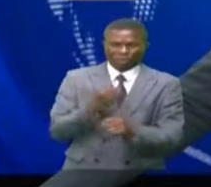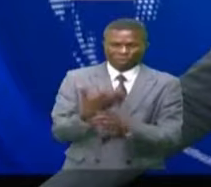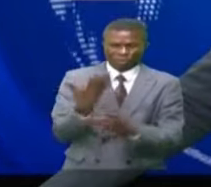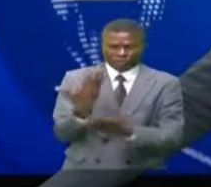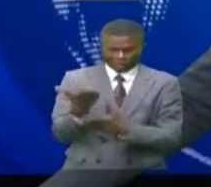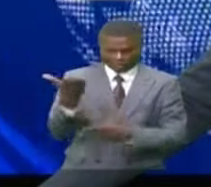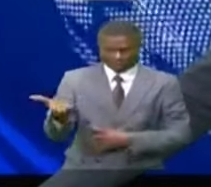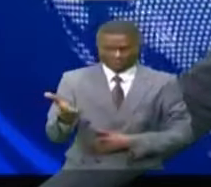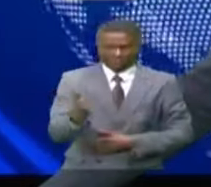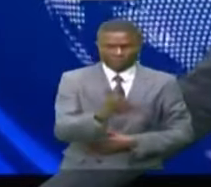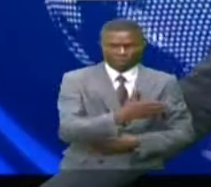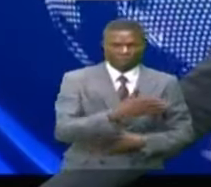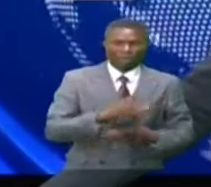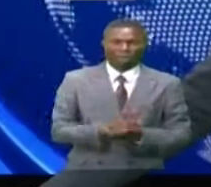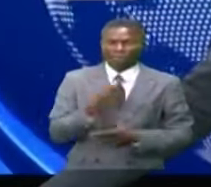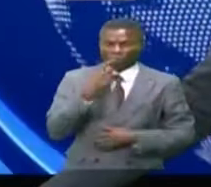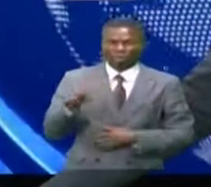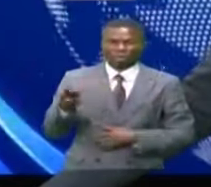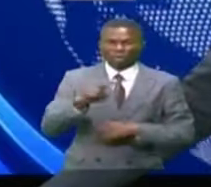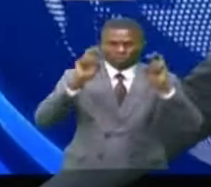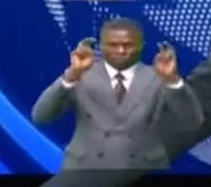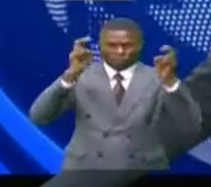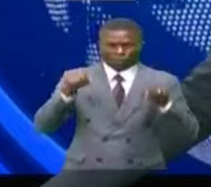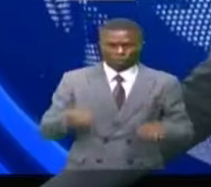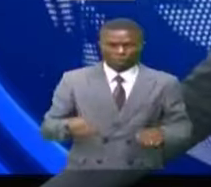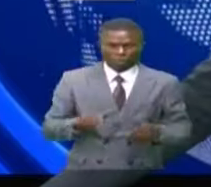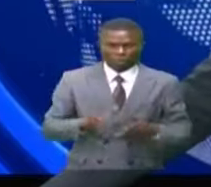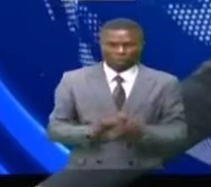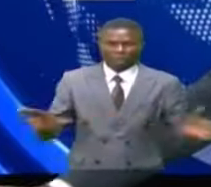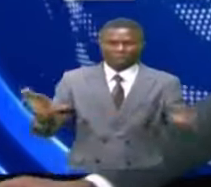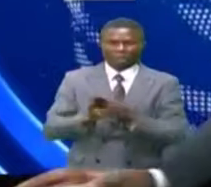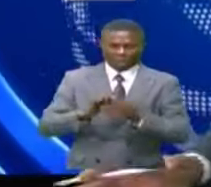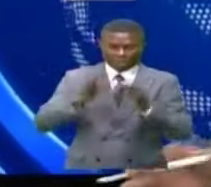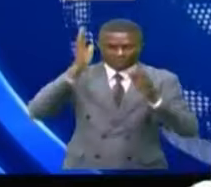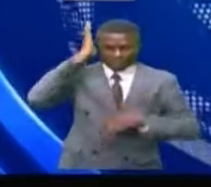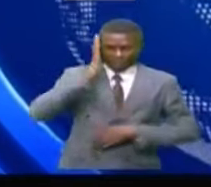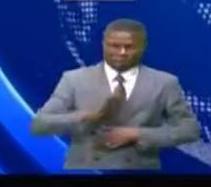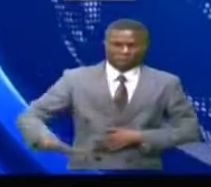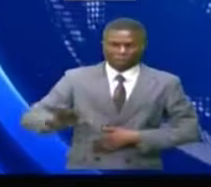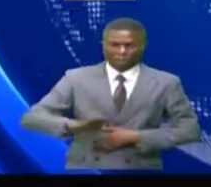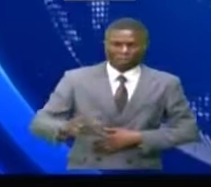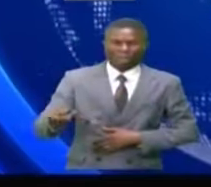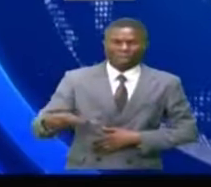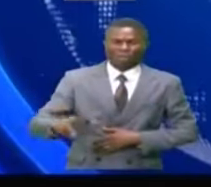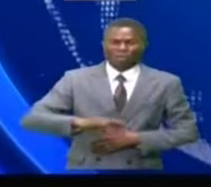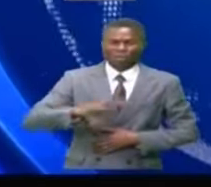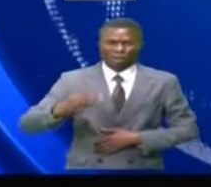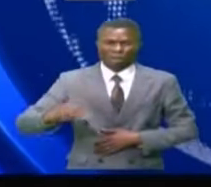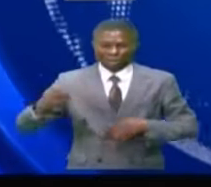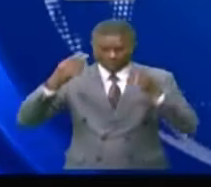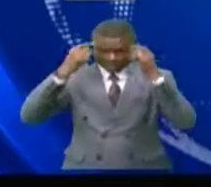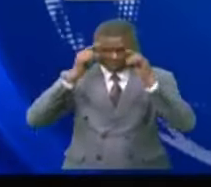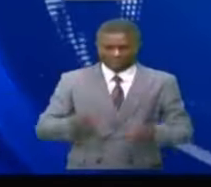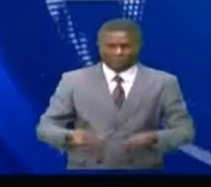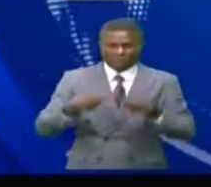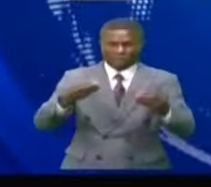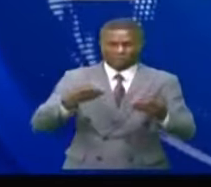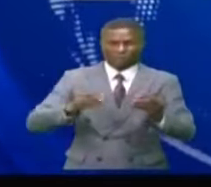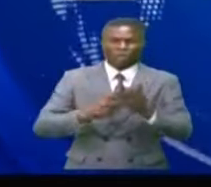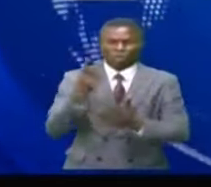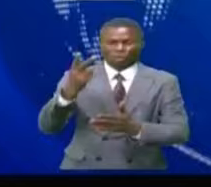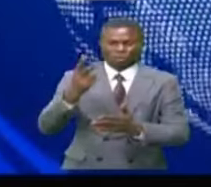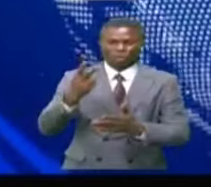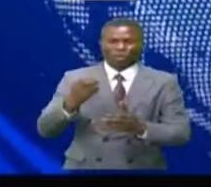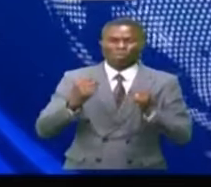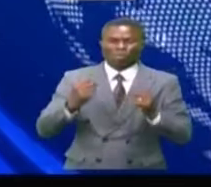des minerais. Je le disais en titre de ce journal, l'Union sacrée de la nation dont la province du Maniema a déterminé à offrir un second mandat